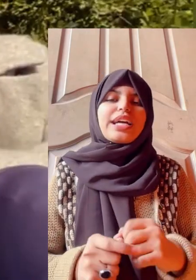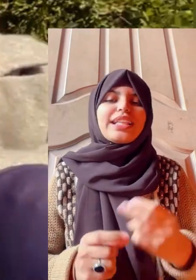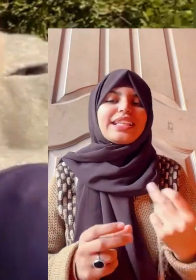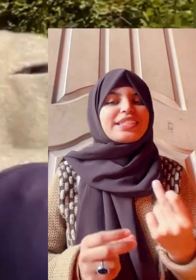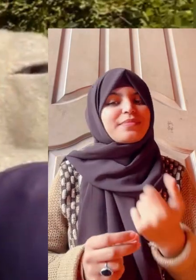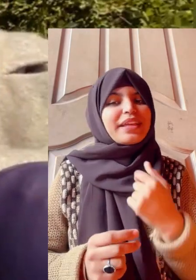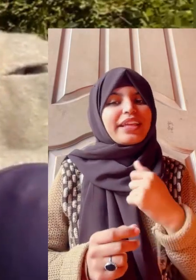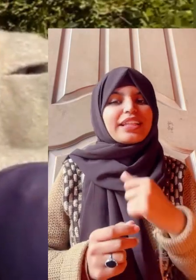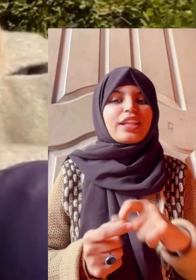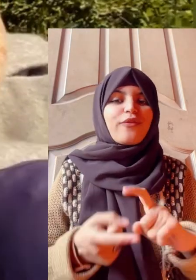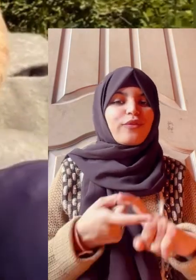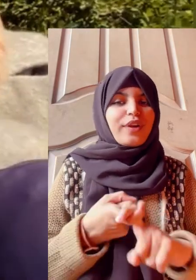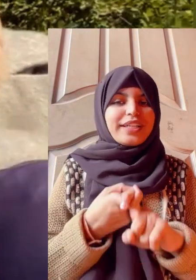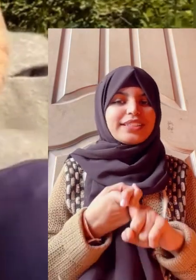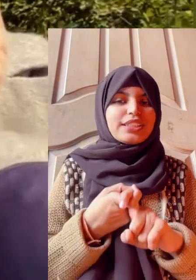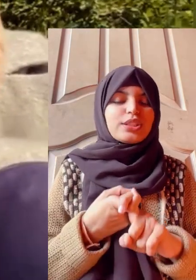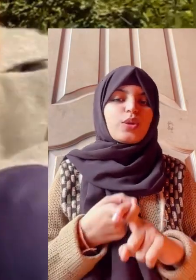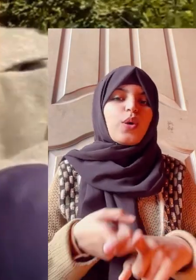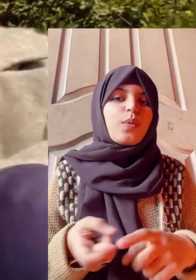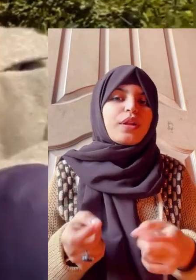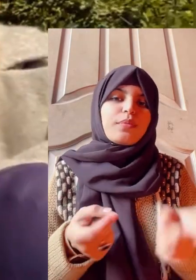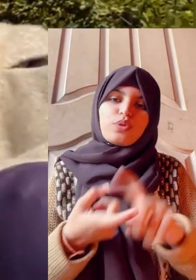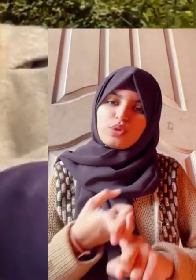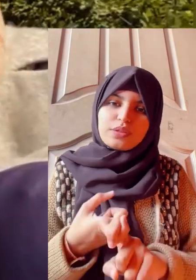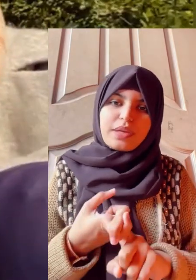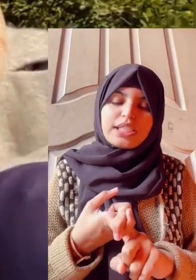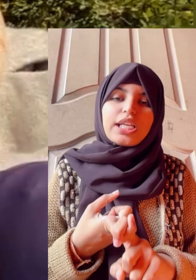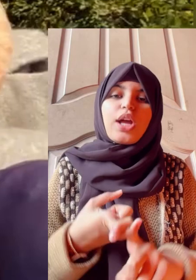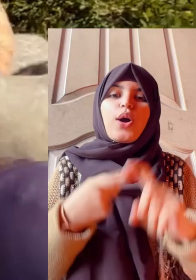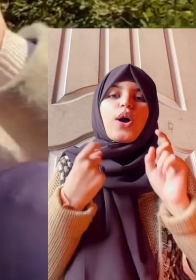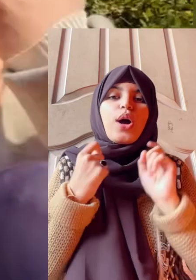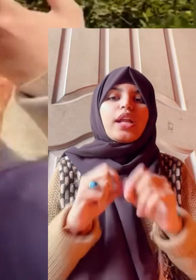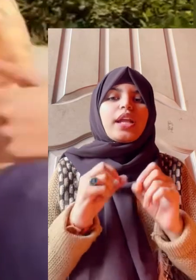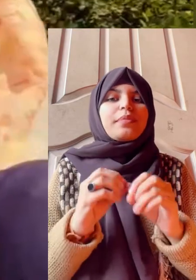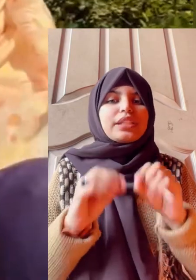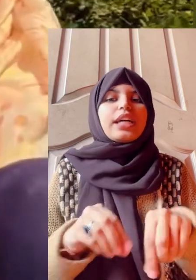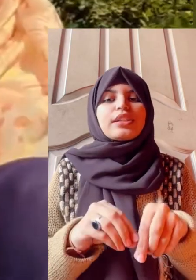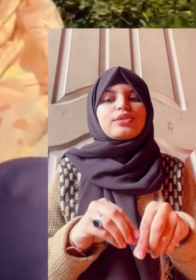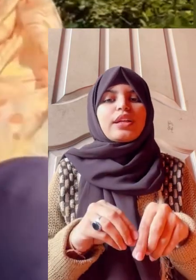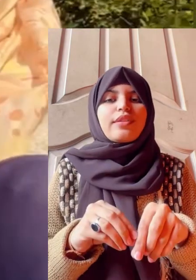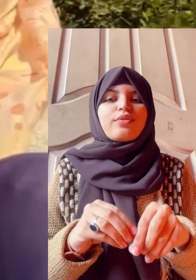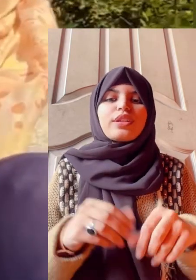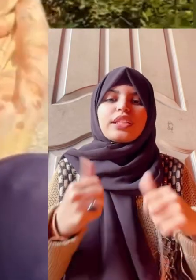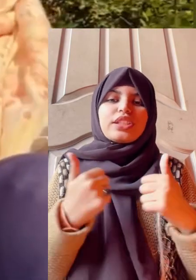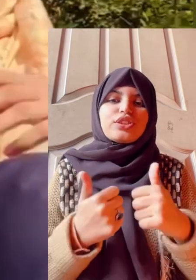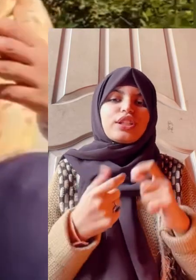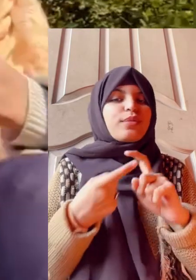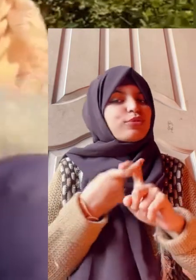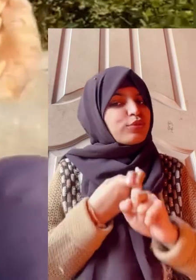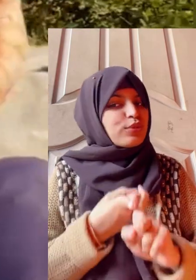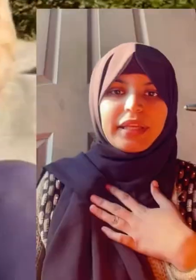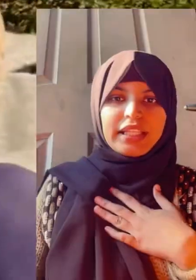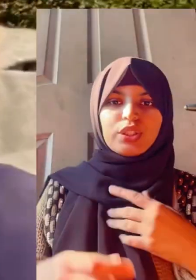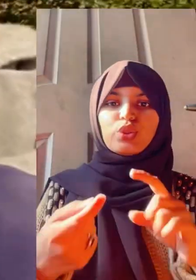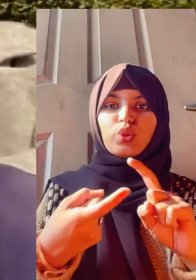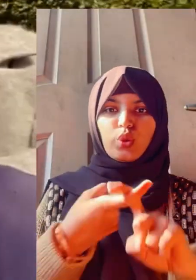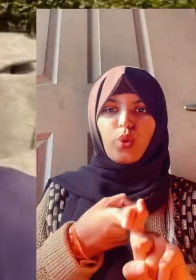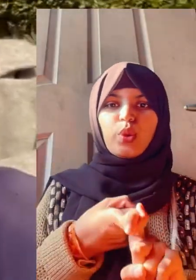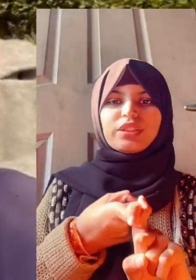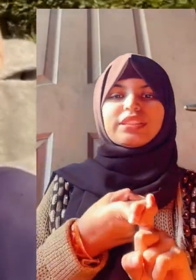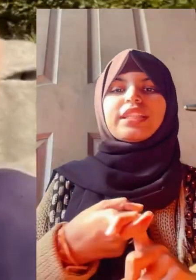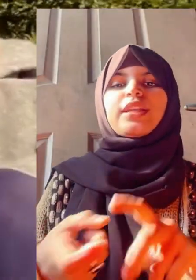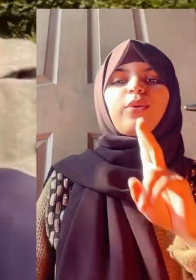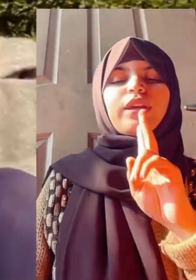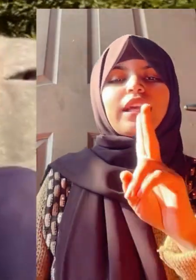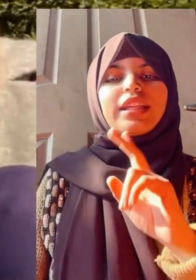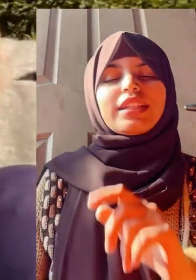कहा जी वी हैव टू बी फ्रेंड्स ना, कि शायद हम अल्लाह ताला ने मिलाना था। और इसके बाद अल्हम्दुलिल्लाह इट्स